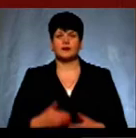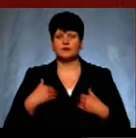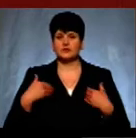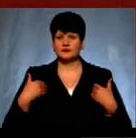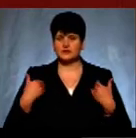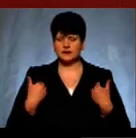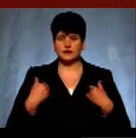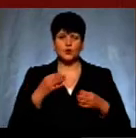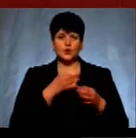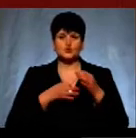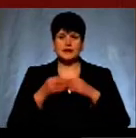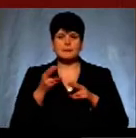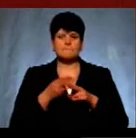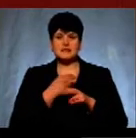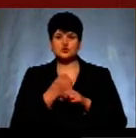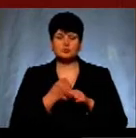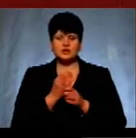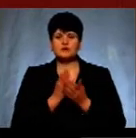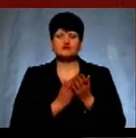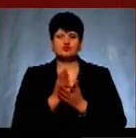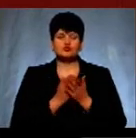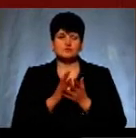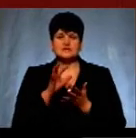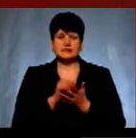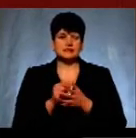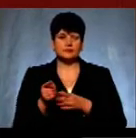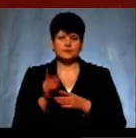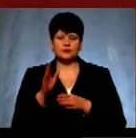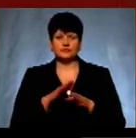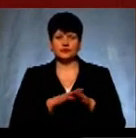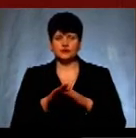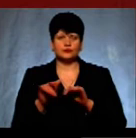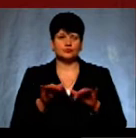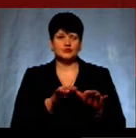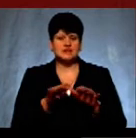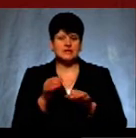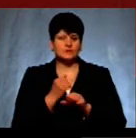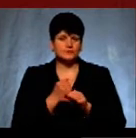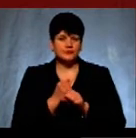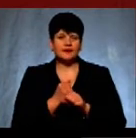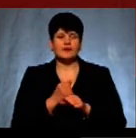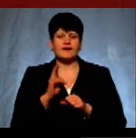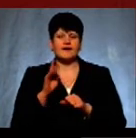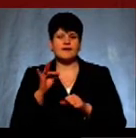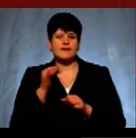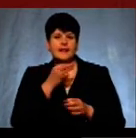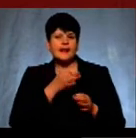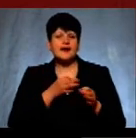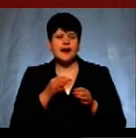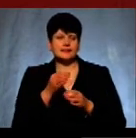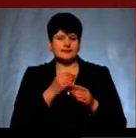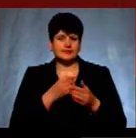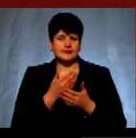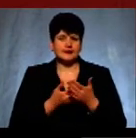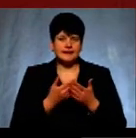питання. Консультанти безробітних у службі зайнятості Тернопільщини виконуватимуть функції кар'єрних радників. За умовами реформи служби, яка стартувала